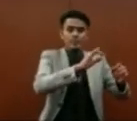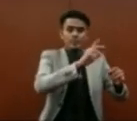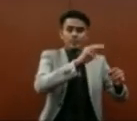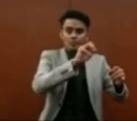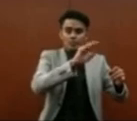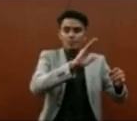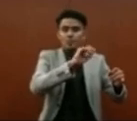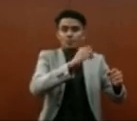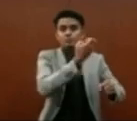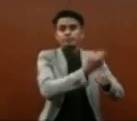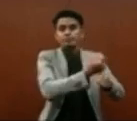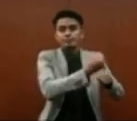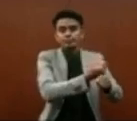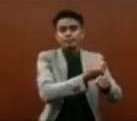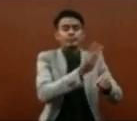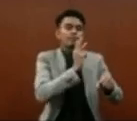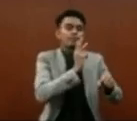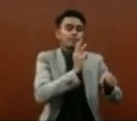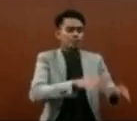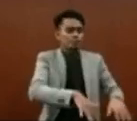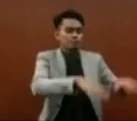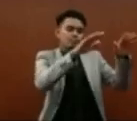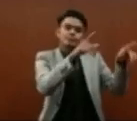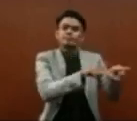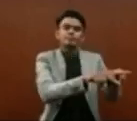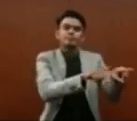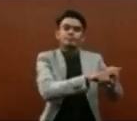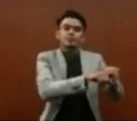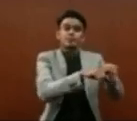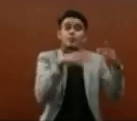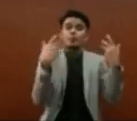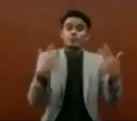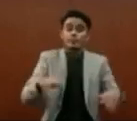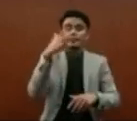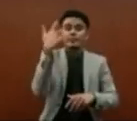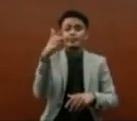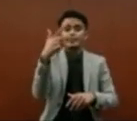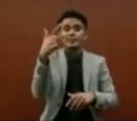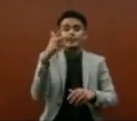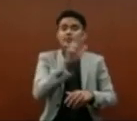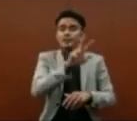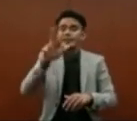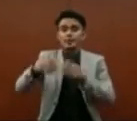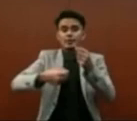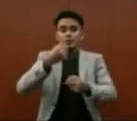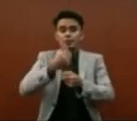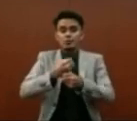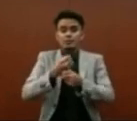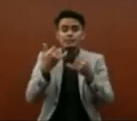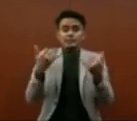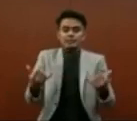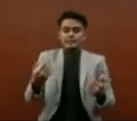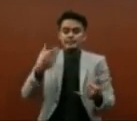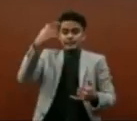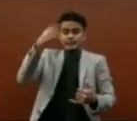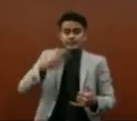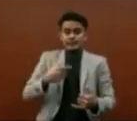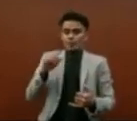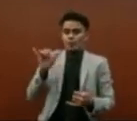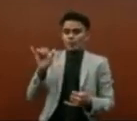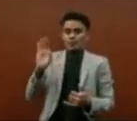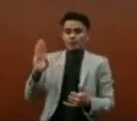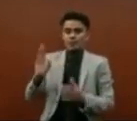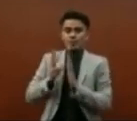turut dinaiki air banjir Hai kini selepas 33 tahun dan dengan kedudukan sayur sebagai wakil rakyat